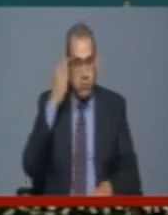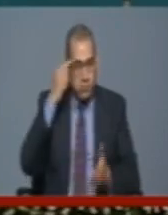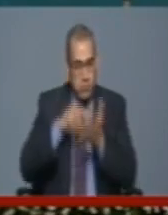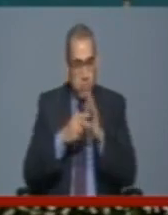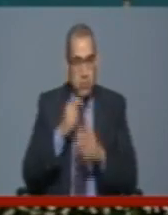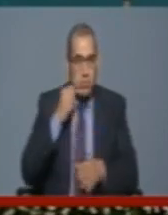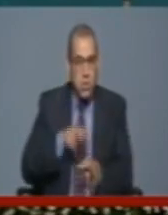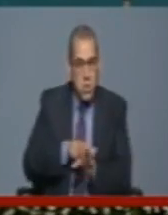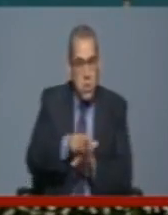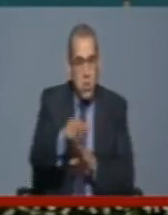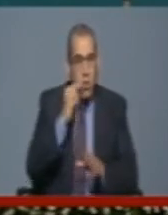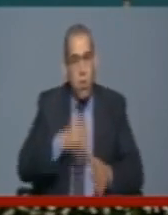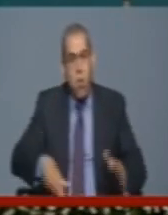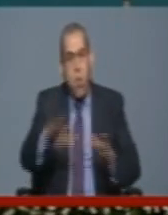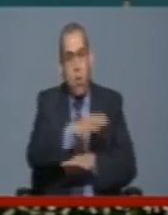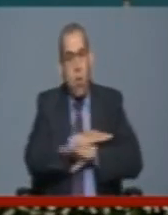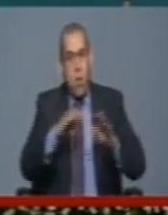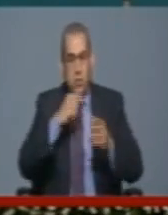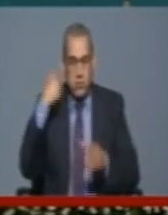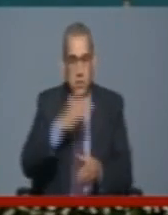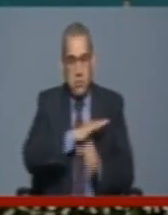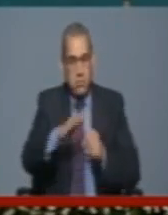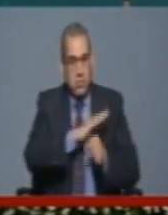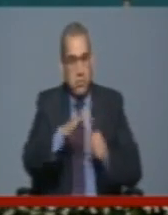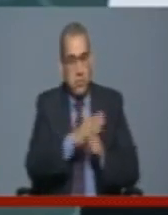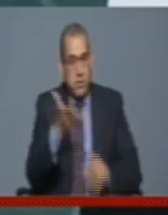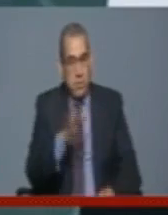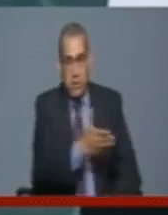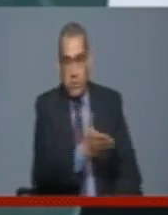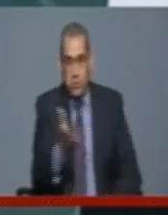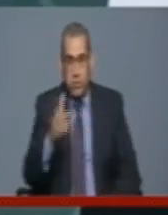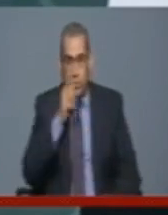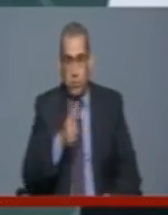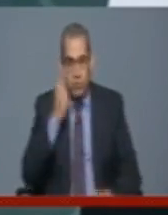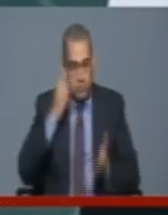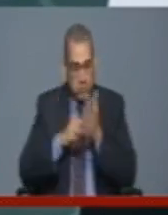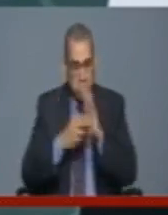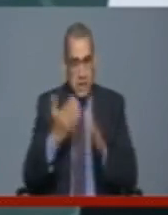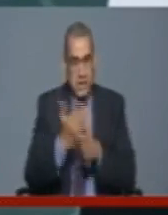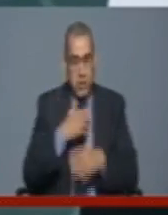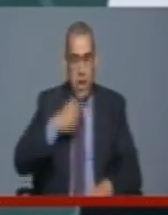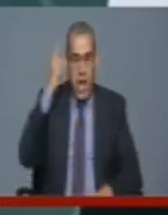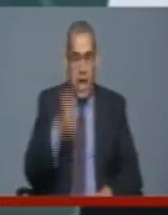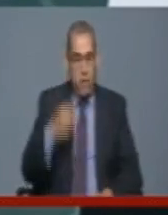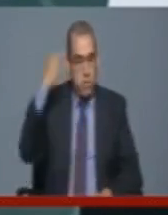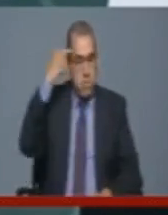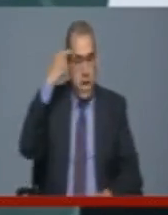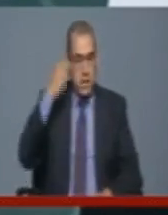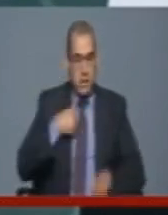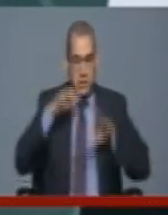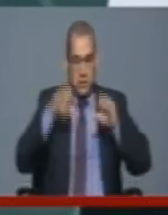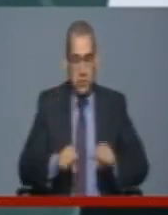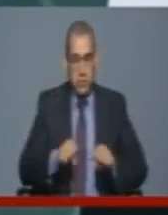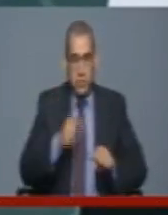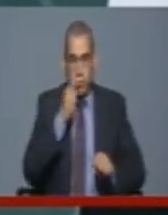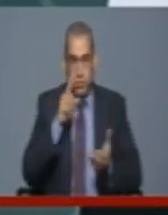الجماعي وارتكاب المجازر وسيلة لفرض واقع على الأرض يؤدي